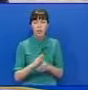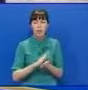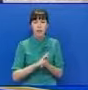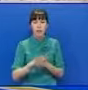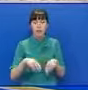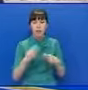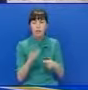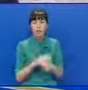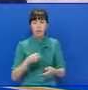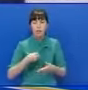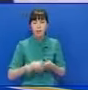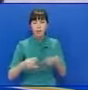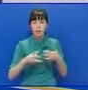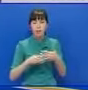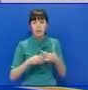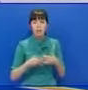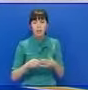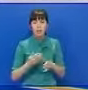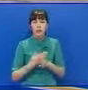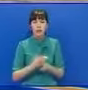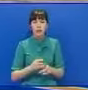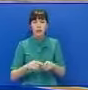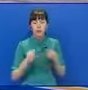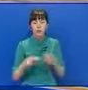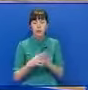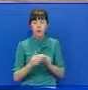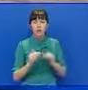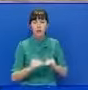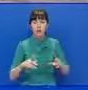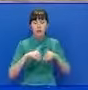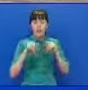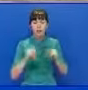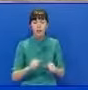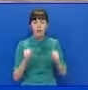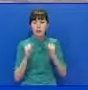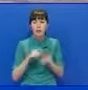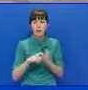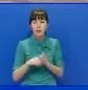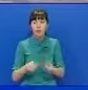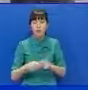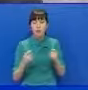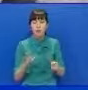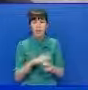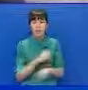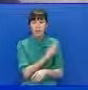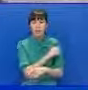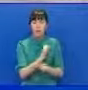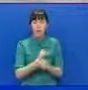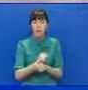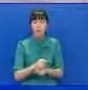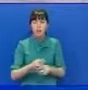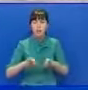берді. Қасиетті мекенді демеушілігімен бұдан бөлек ауылда балабақша, кітапхана, спорт кешені бой көтерді. Медициналық трекке айналып